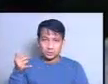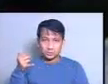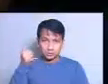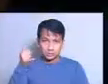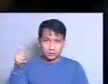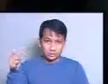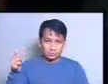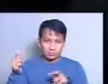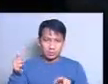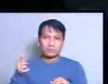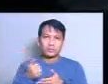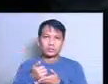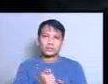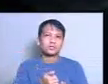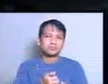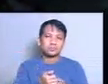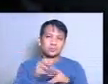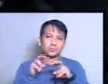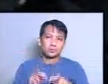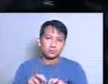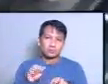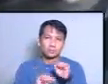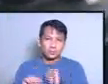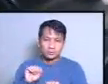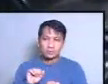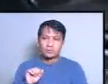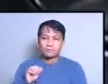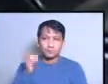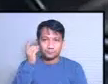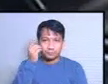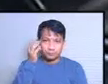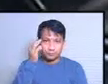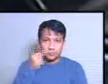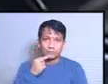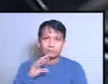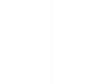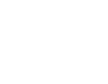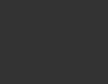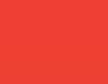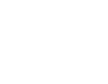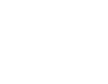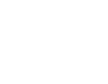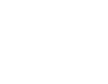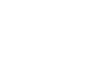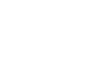na makakatulong sa investigasyon. Umaaksyon, Dindo Flora, News 5.